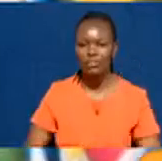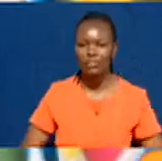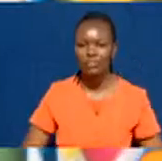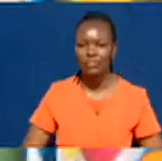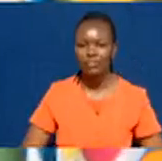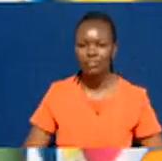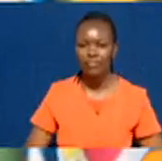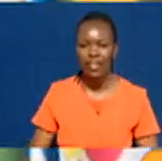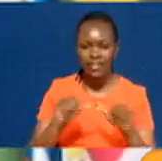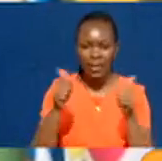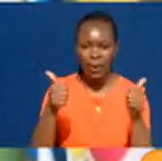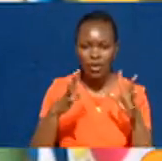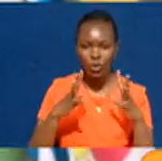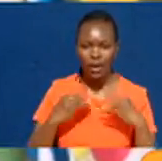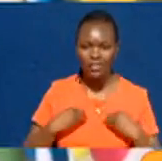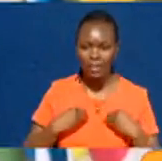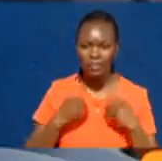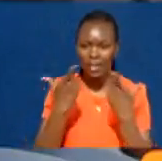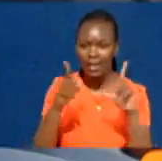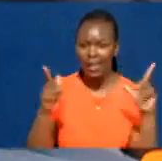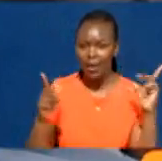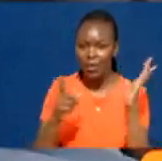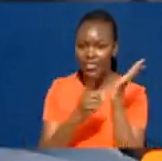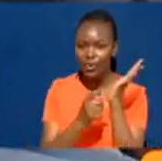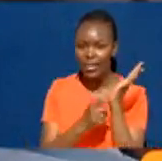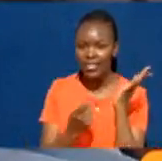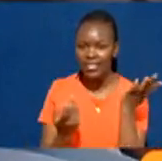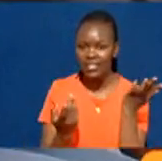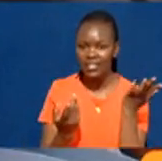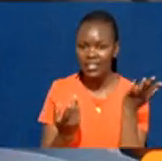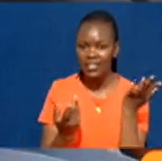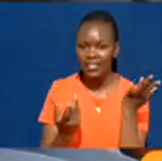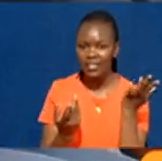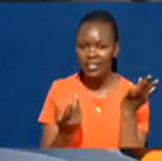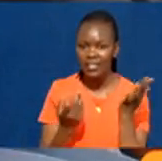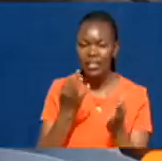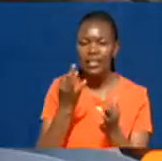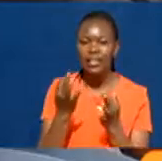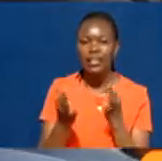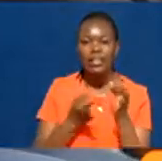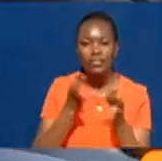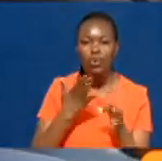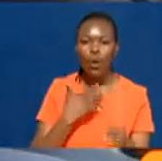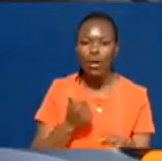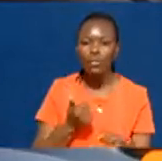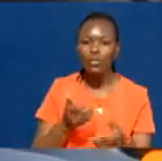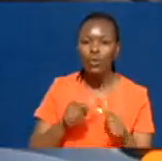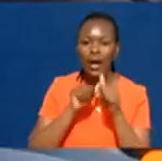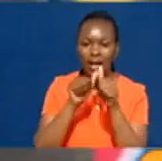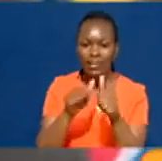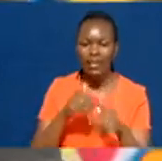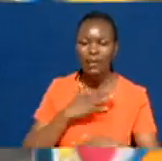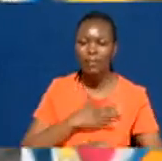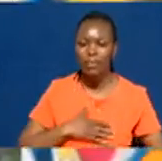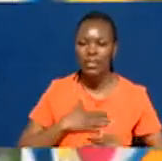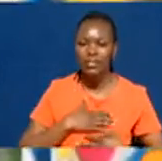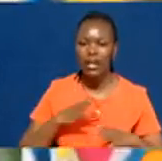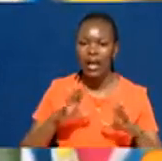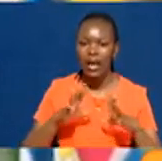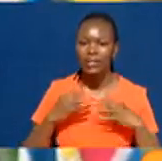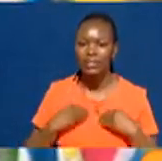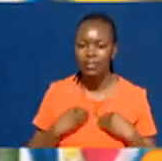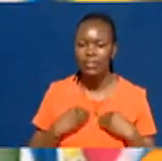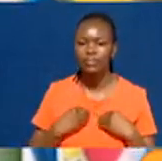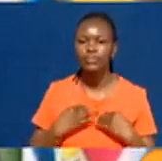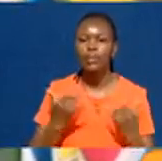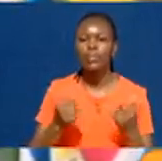Si tumekubaliana? Kama mnataka niseme Kiswahili kidogo, nimesema ya kwamba kwa niaba ya team ya